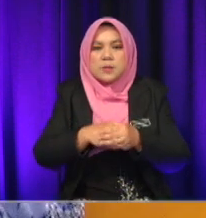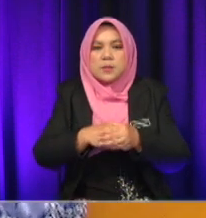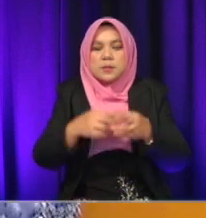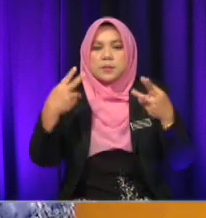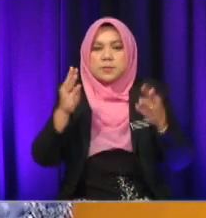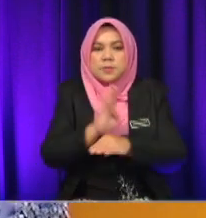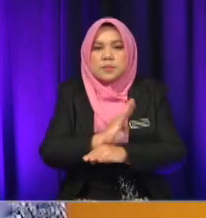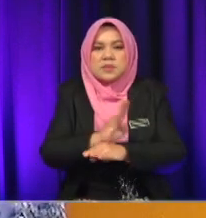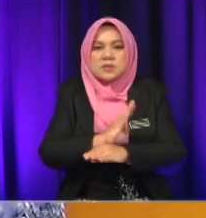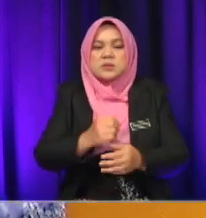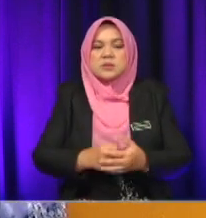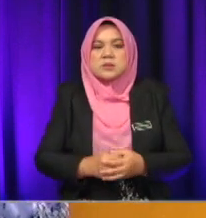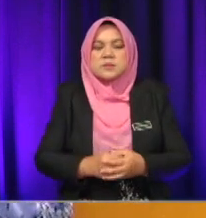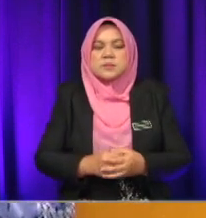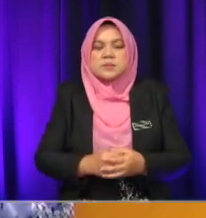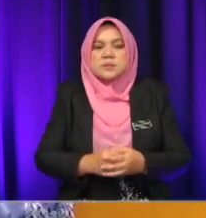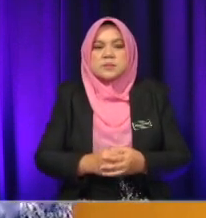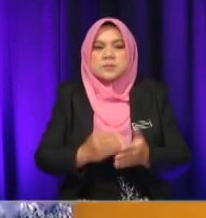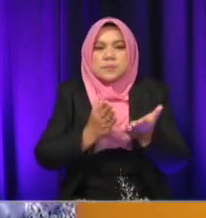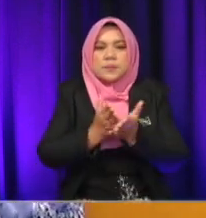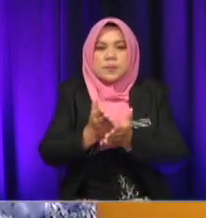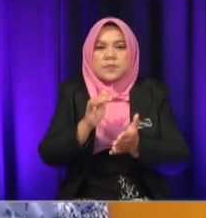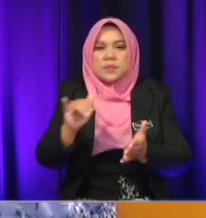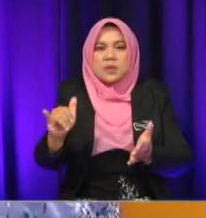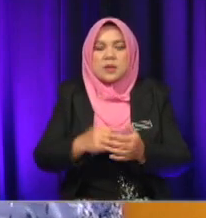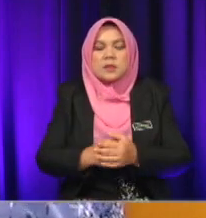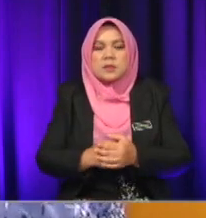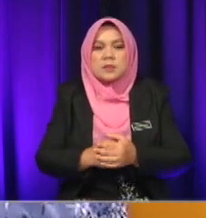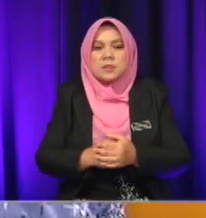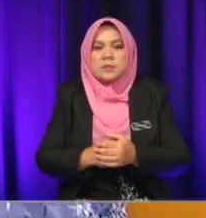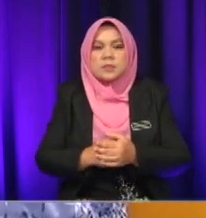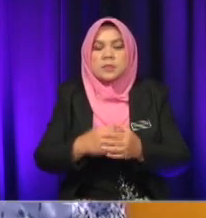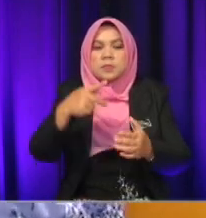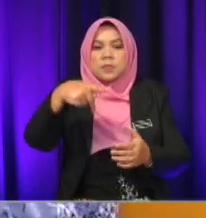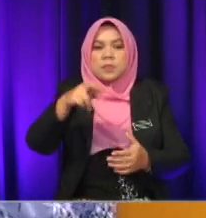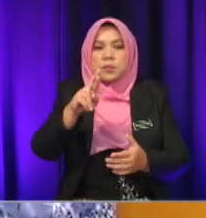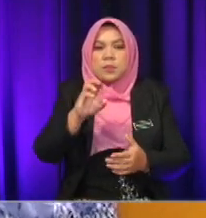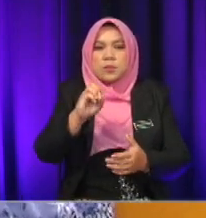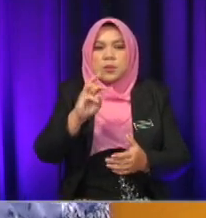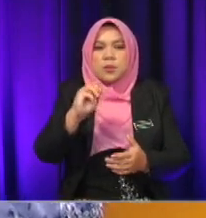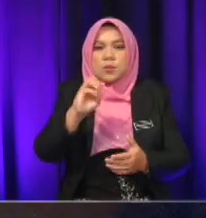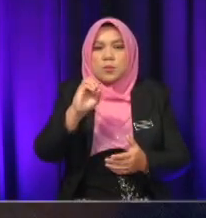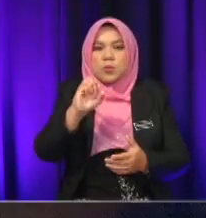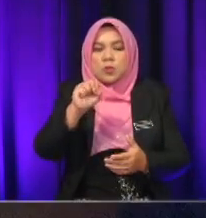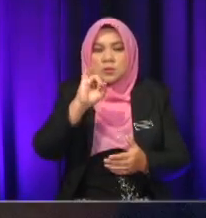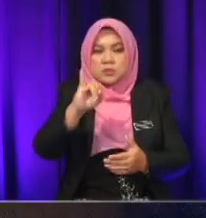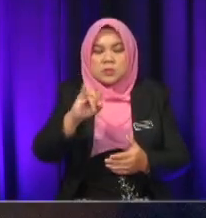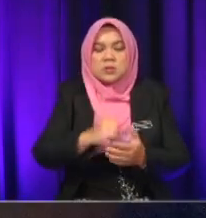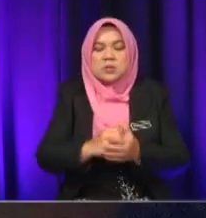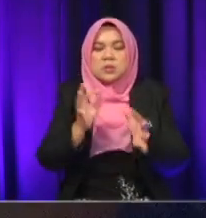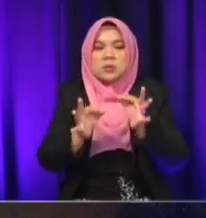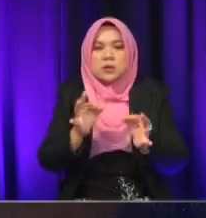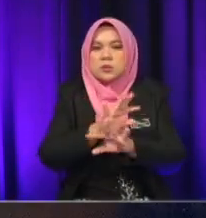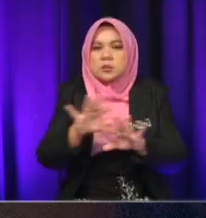Okey, baiklah kita beralih pada yang seterusnya. Promosi ini juga penting, Syafiqah. Ya, cikgu. Ha, jadi kalau without for